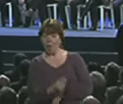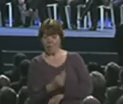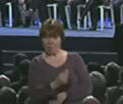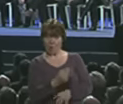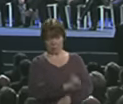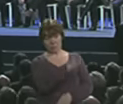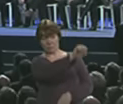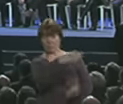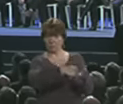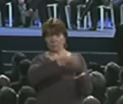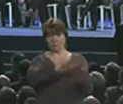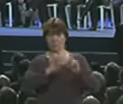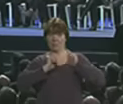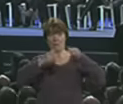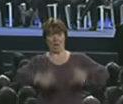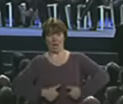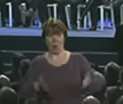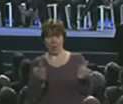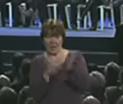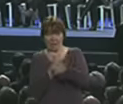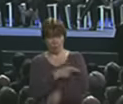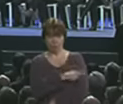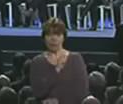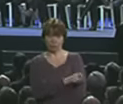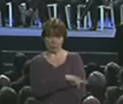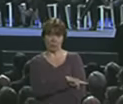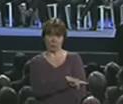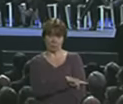école qui est une école ghetto.